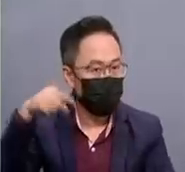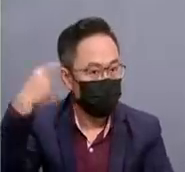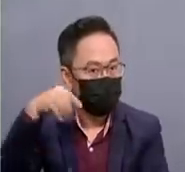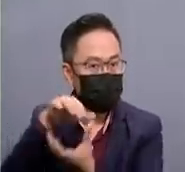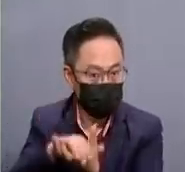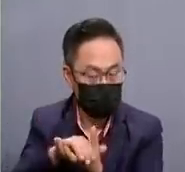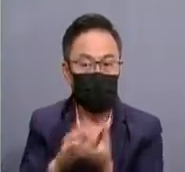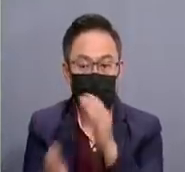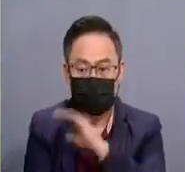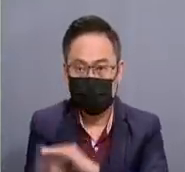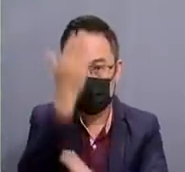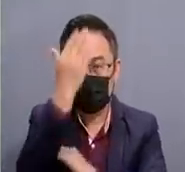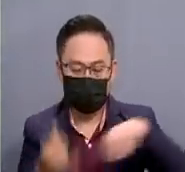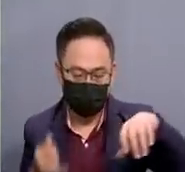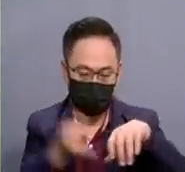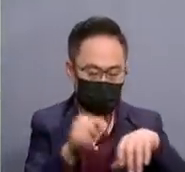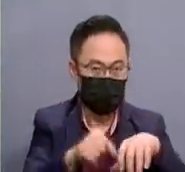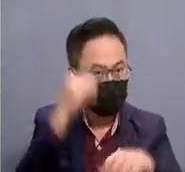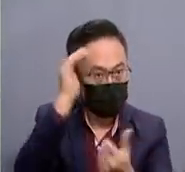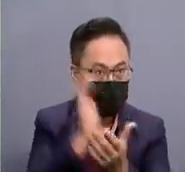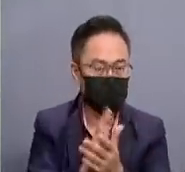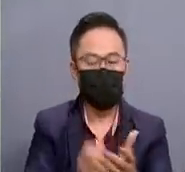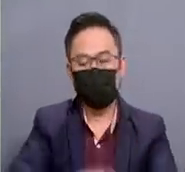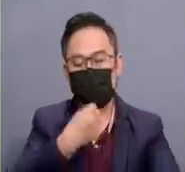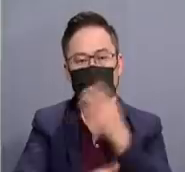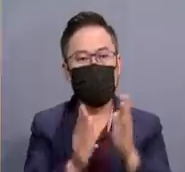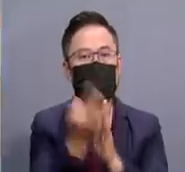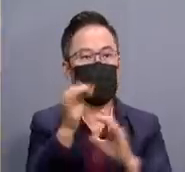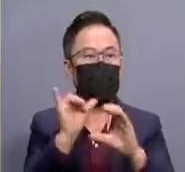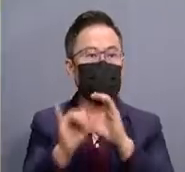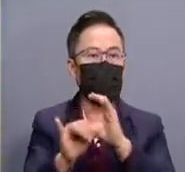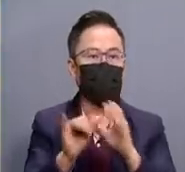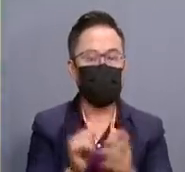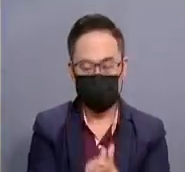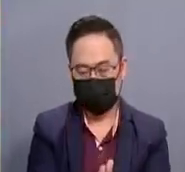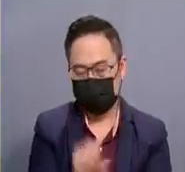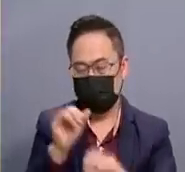ลเดินทางมาเยี่ยมสามีแต่เช้าครับและได้ไลฟ์สดผ่านช่อง YouTube แจ้งแฟนคลับลุงพล